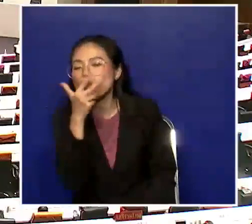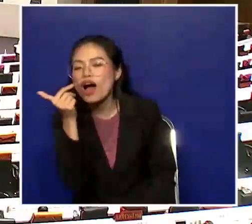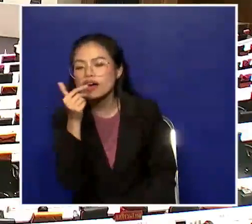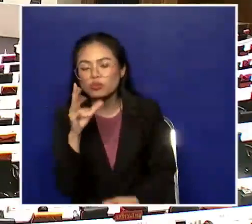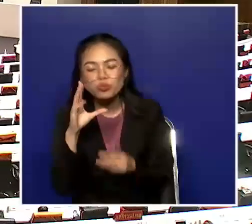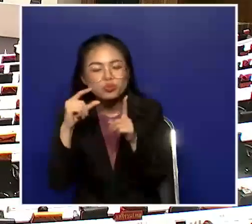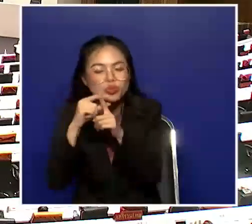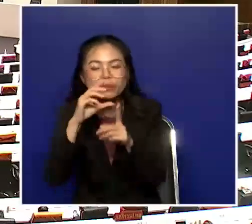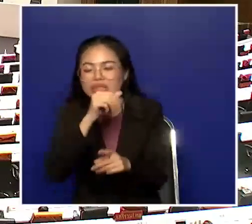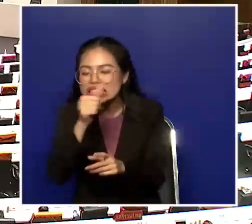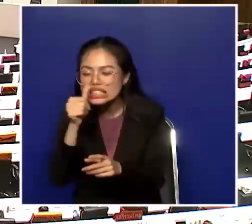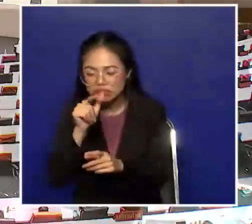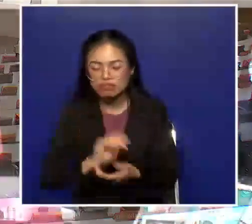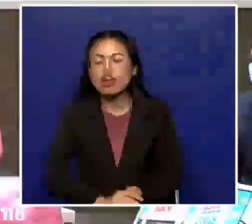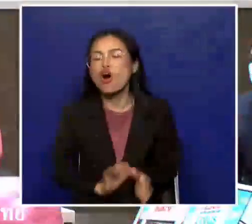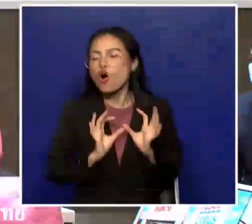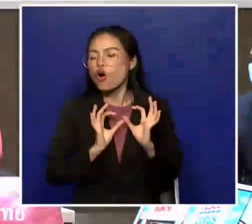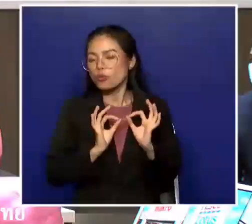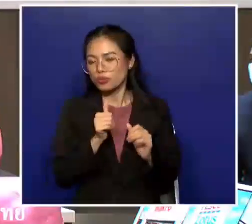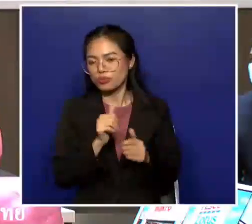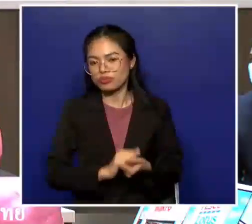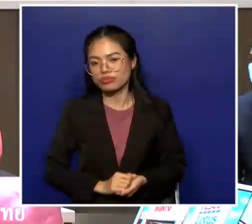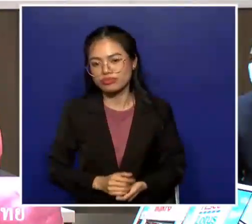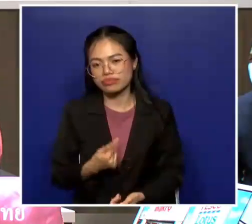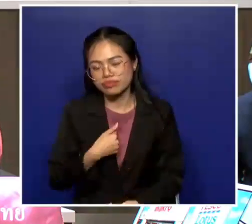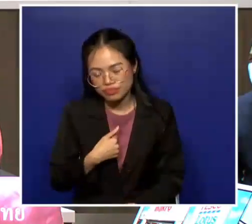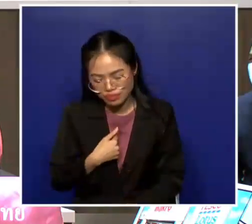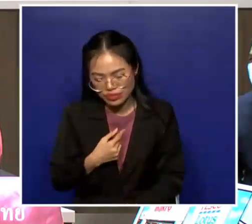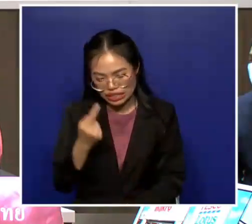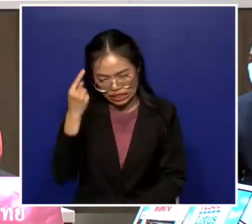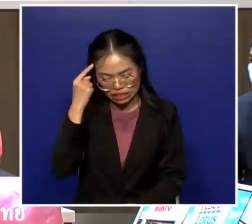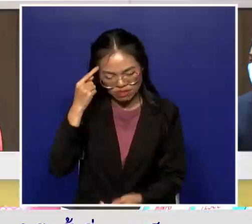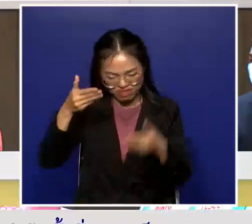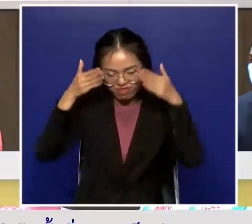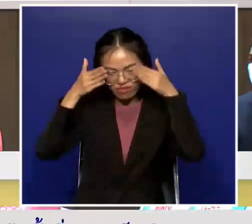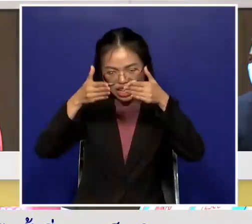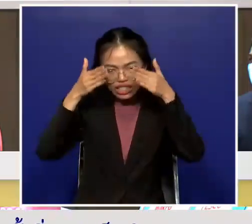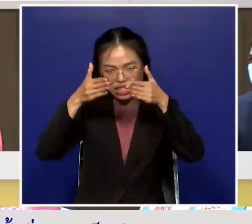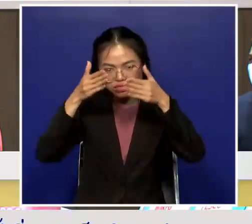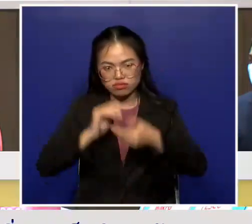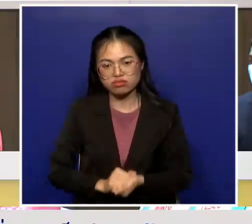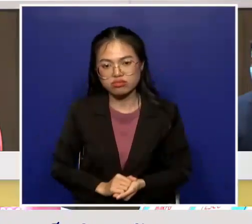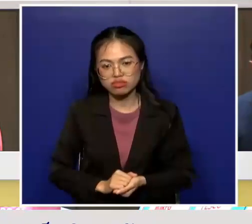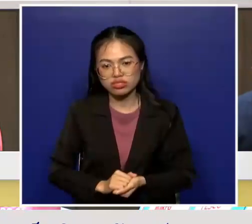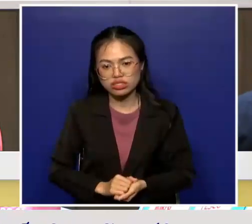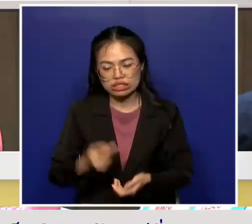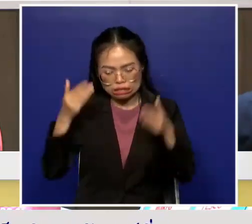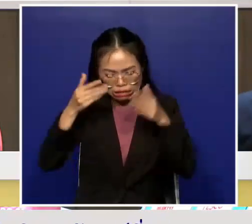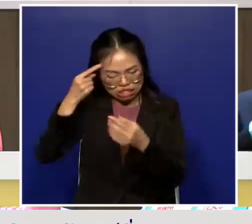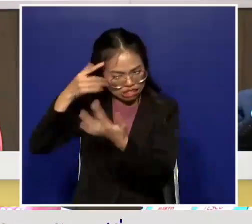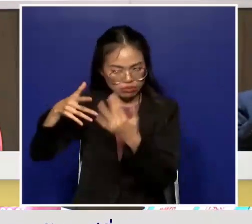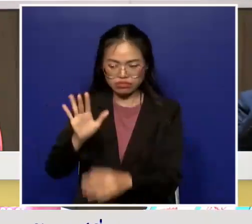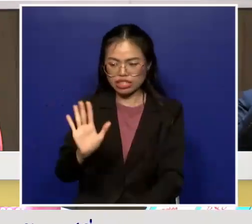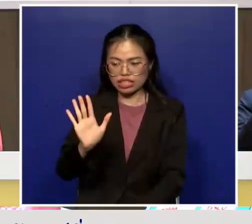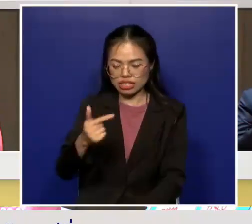จะตอบโต้นะฮะแต่ผมคิดว่าจิตใจผมนี่มีสมาธินิ่งกว่านะผมไม่ใช่คนที่เป็นโรคจิตแต่ว่าผมป